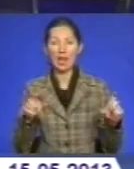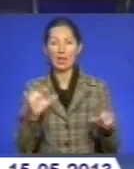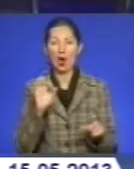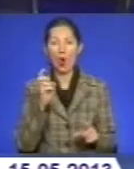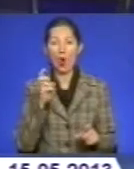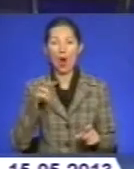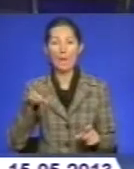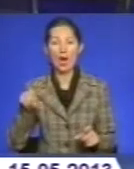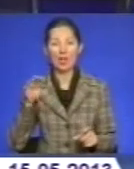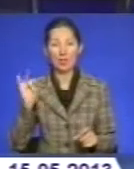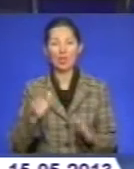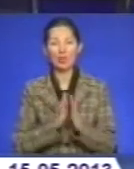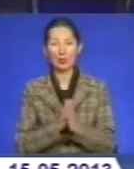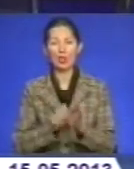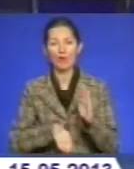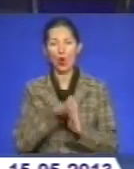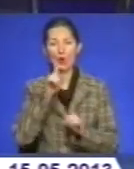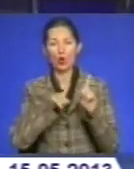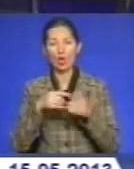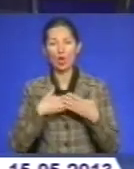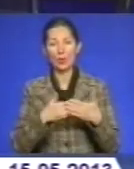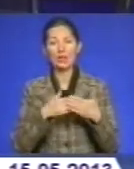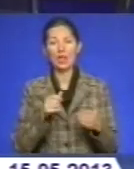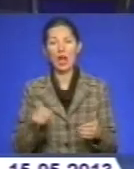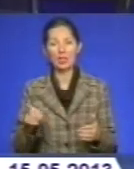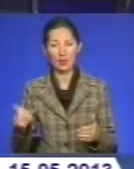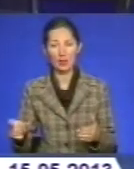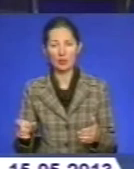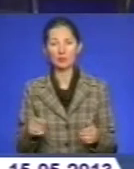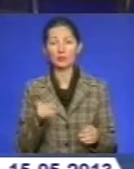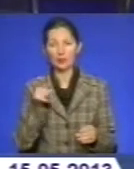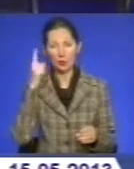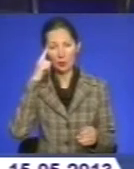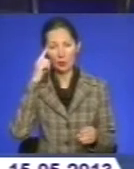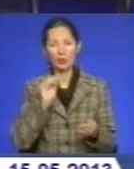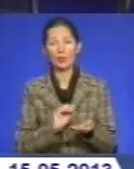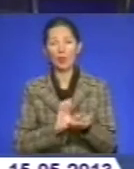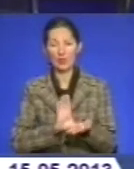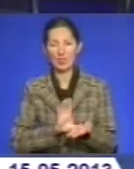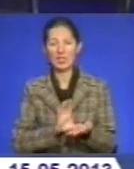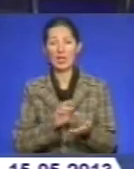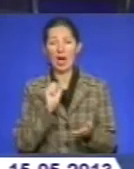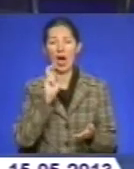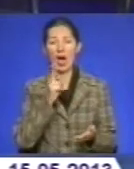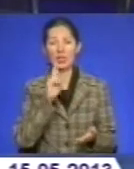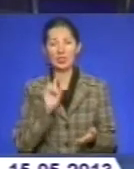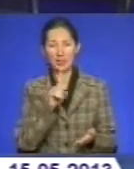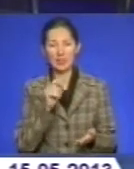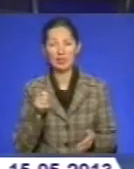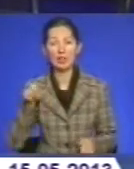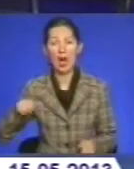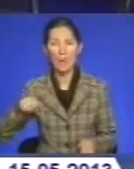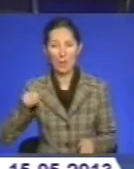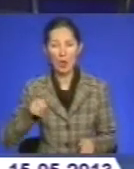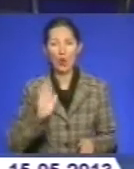Раду громадські активісти. На їхню думку, підвищення акцизу на пиво стане першим кроком до припинення політики дешевого